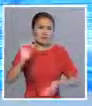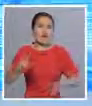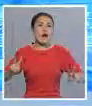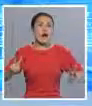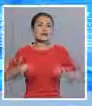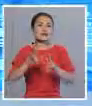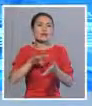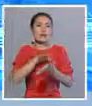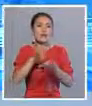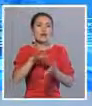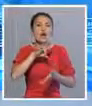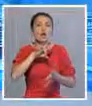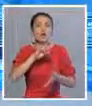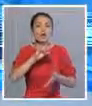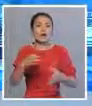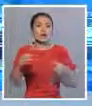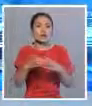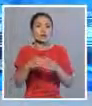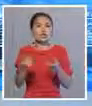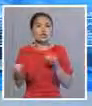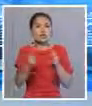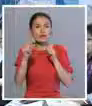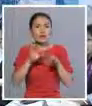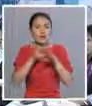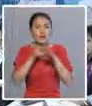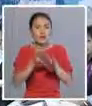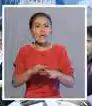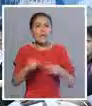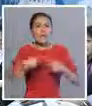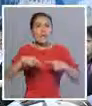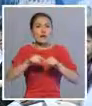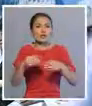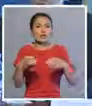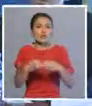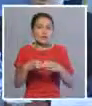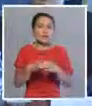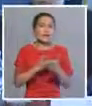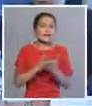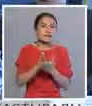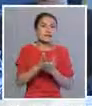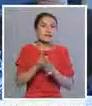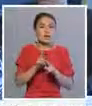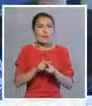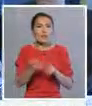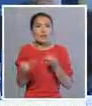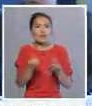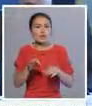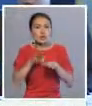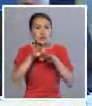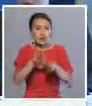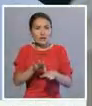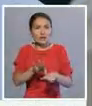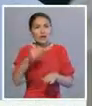Астанада Нұр Отан партиясы жетекшілеріне арналған тренинг басталды. Партия жанындағы саяси менеджмент мамандары өткізетін бұл тренинг ұйым